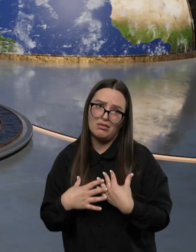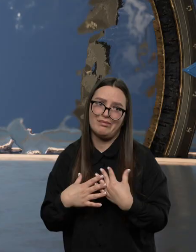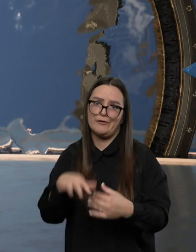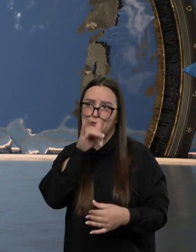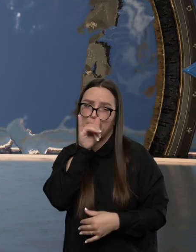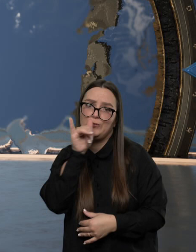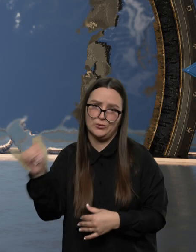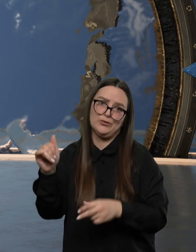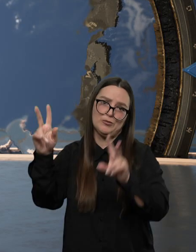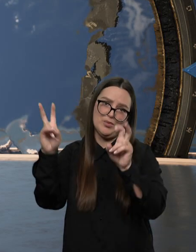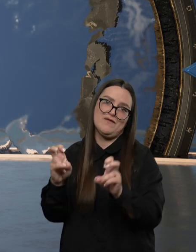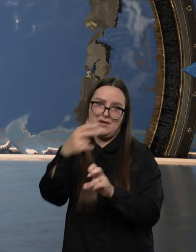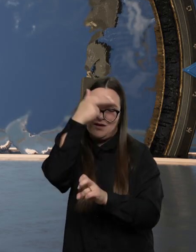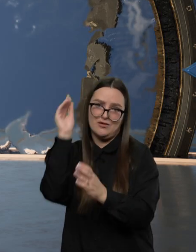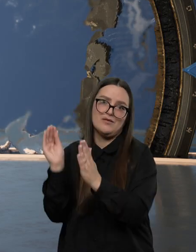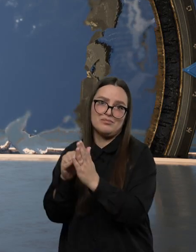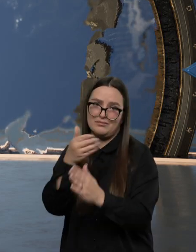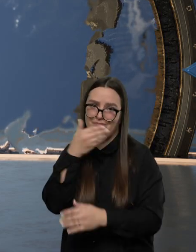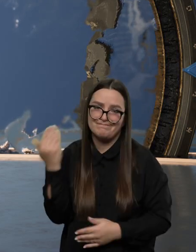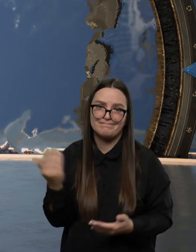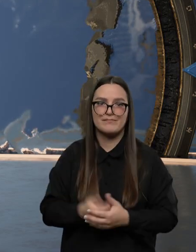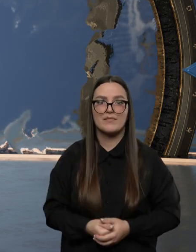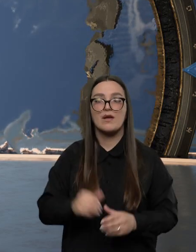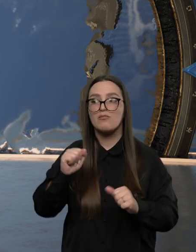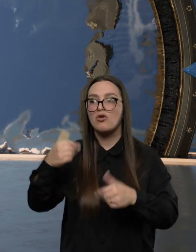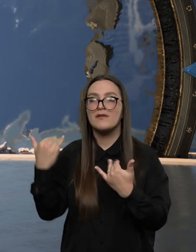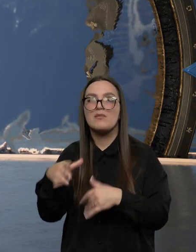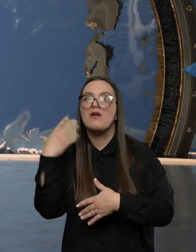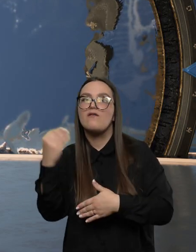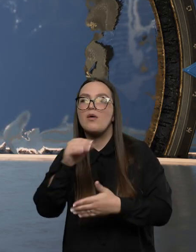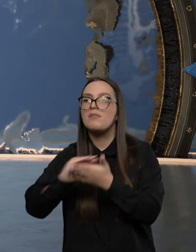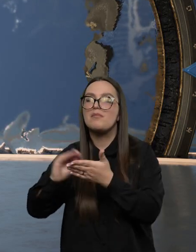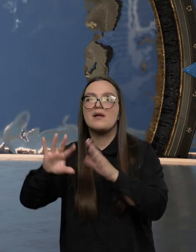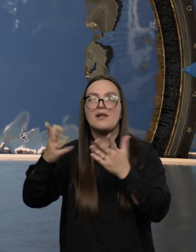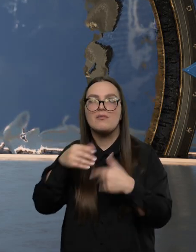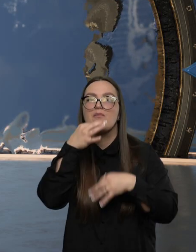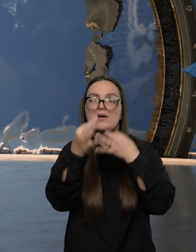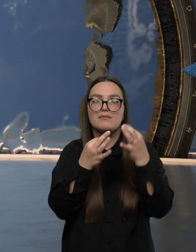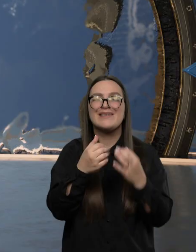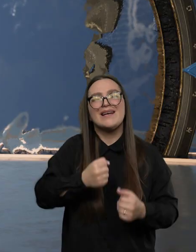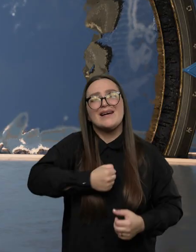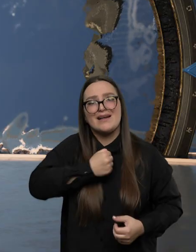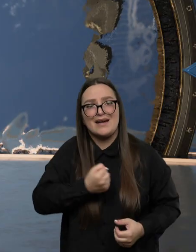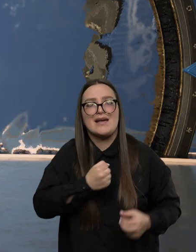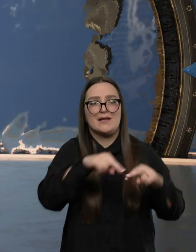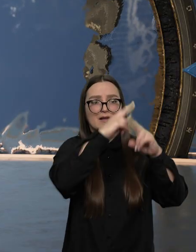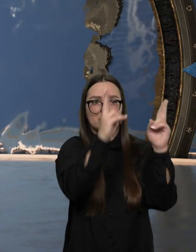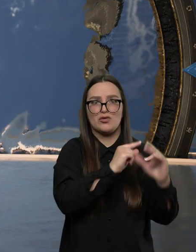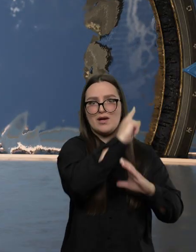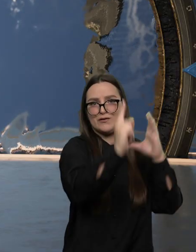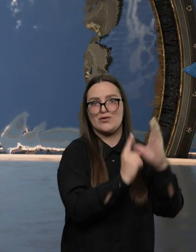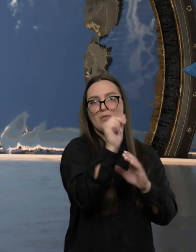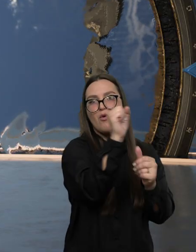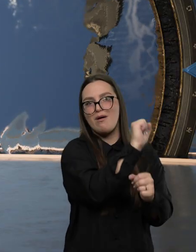nusivylimą. Tai pacituot gal galėčiau iš jo laiško, atsakė, kad gaila, kad Tarptautinės astronomų sąjungos